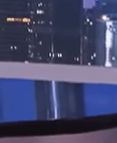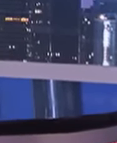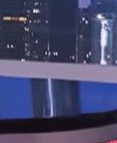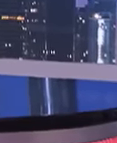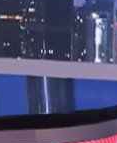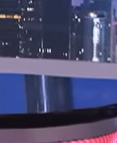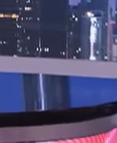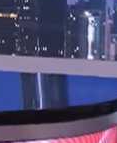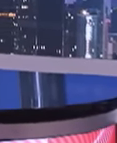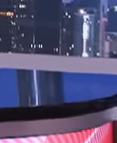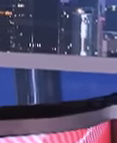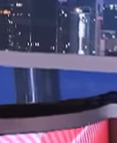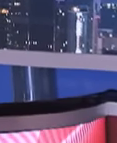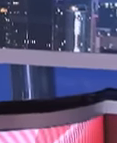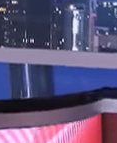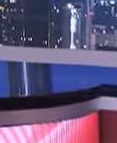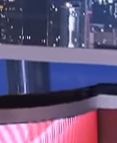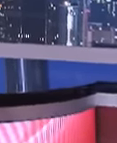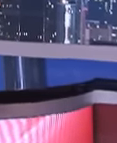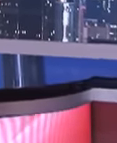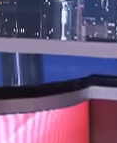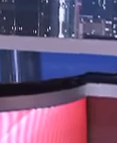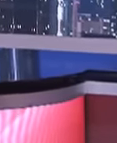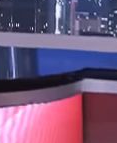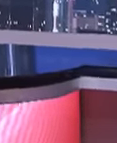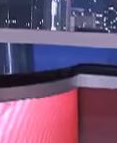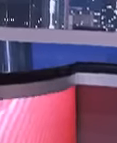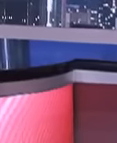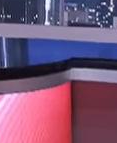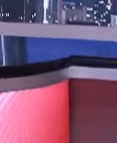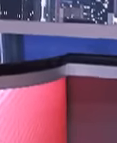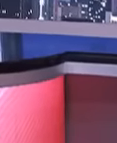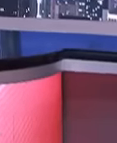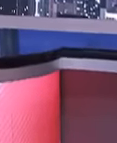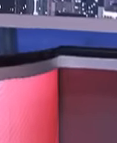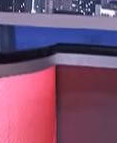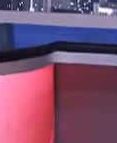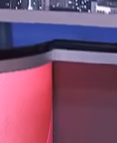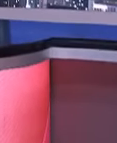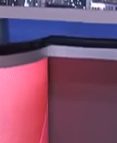masuk premis yang dikunjungi. Juga elak sentuhan yang boleh memberi